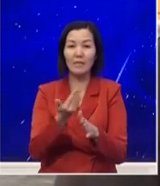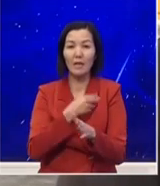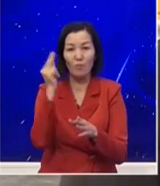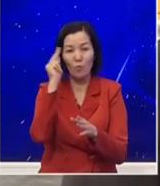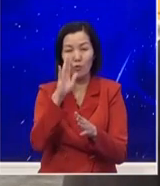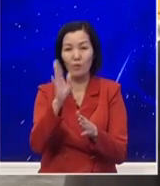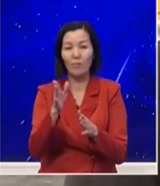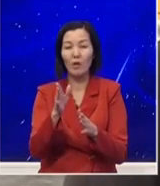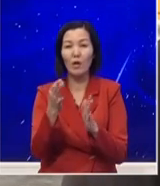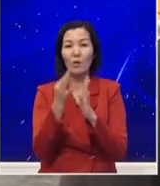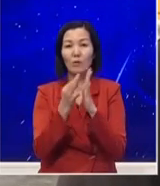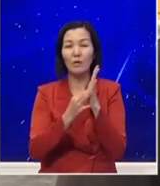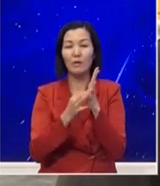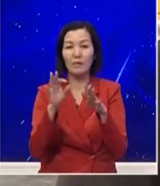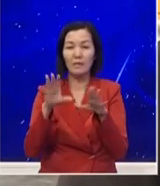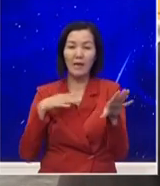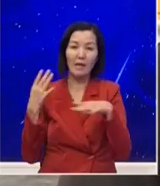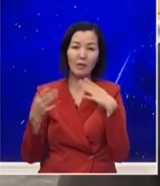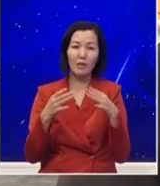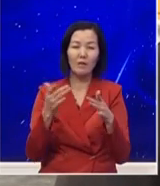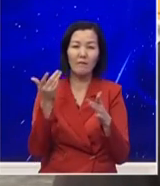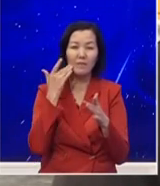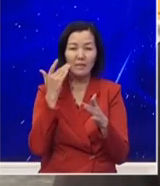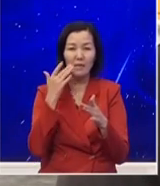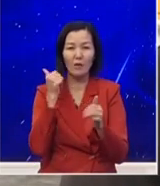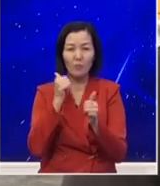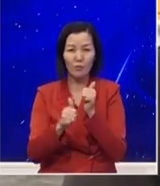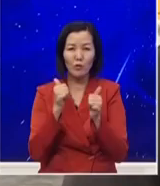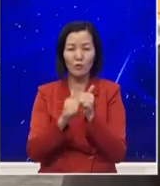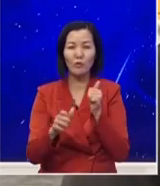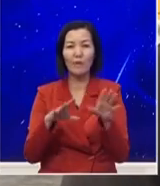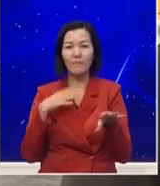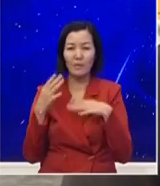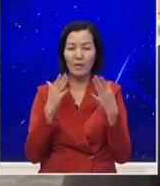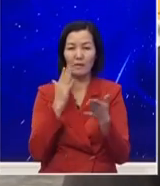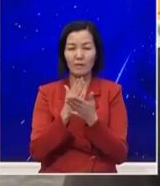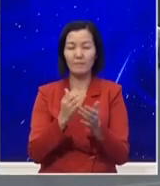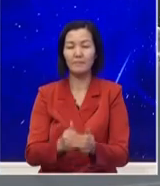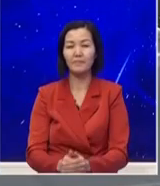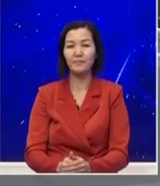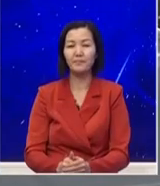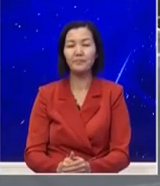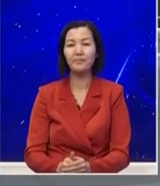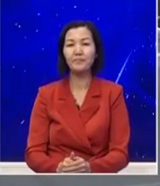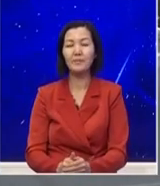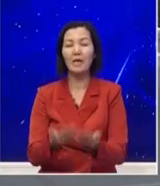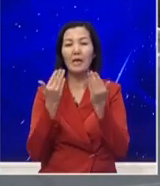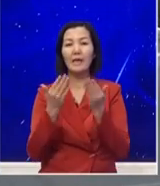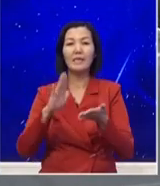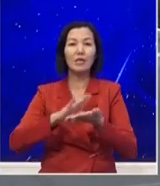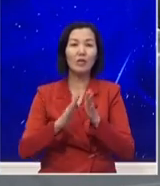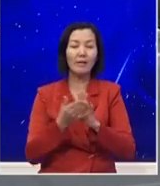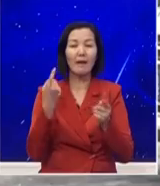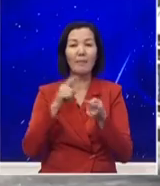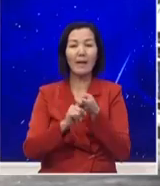ОБТ-ға дайындық өте күшті өтті. Күнделікті өз білімімізді шыңдадық. Енді осы білімімізді сынайтын уақыт келді. Елдегі епидахуалға